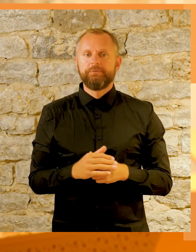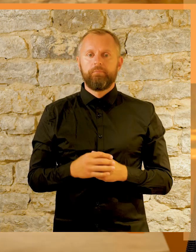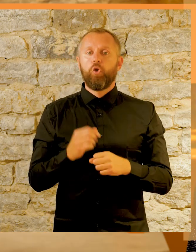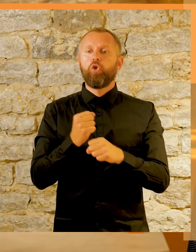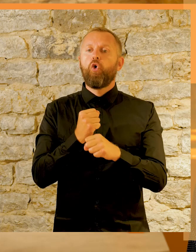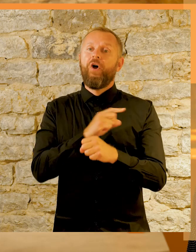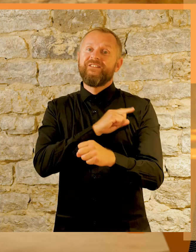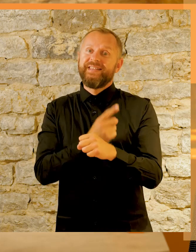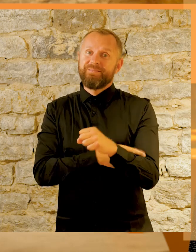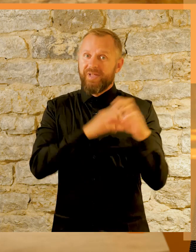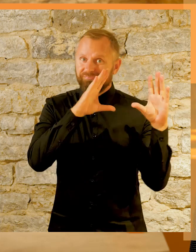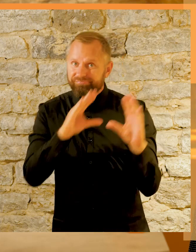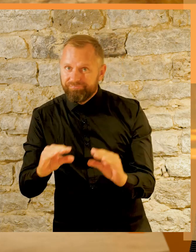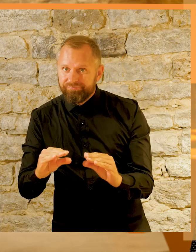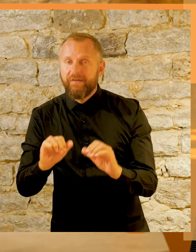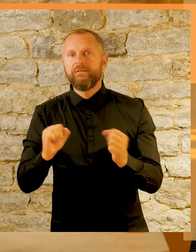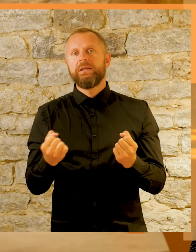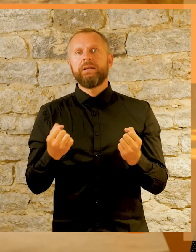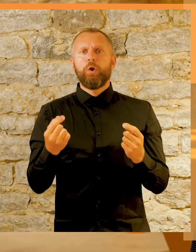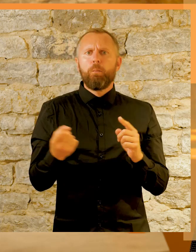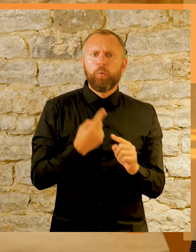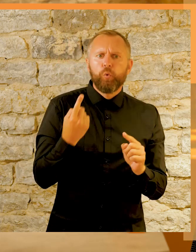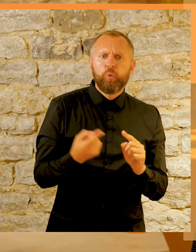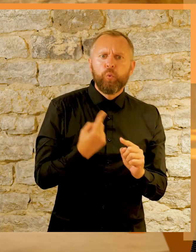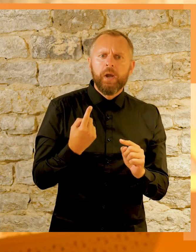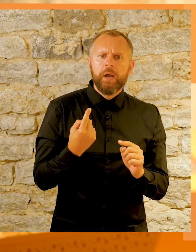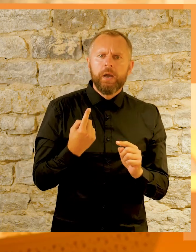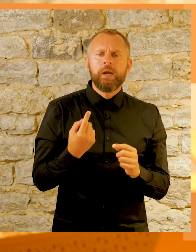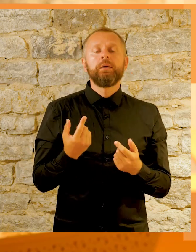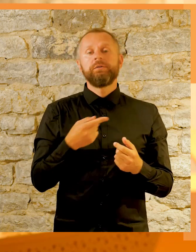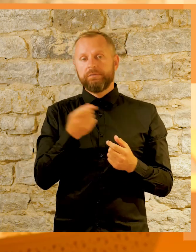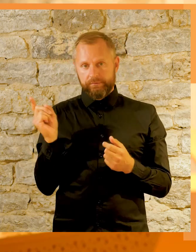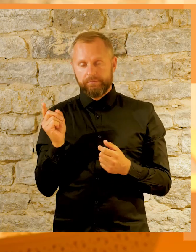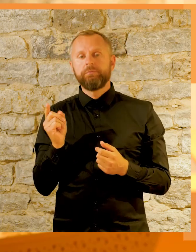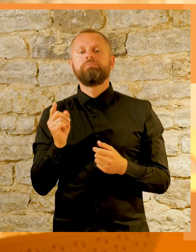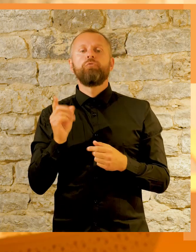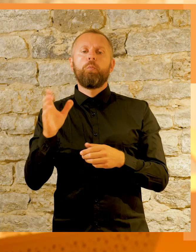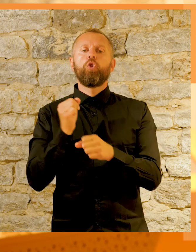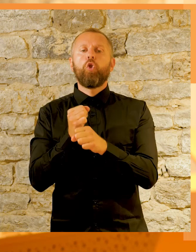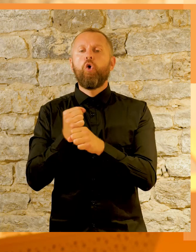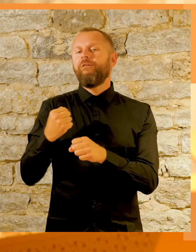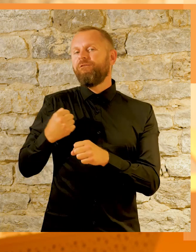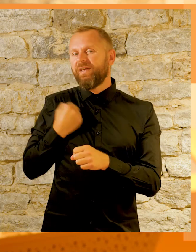tööandjal võimalik Töötukassas toetavaid teenuseid saada. Näiteks